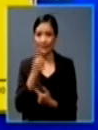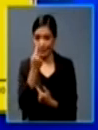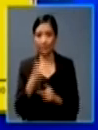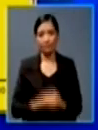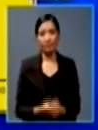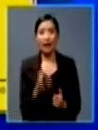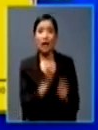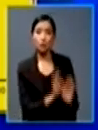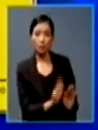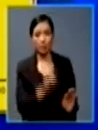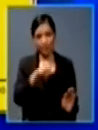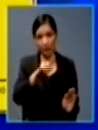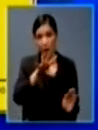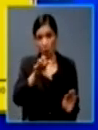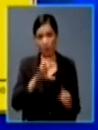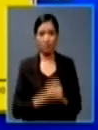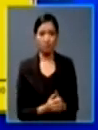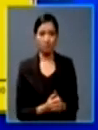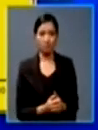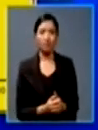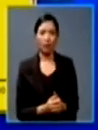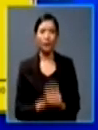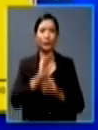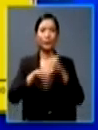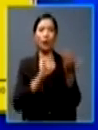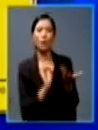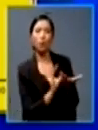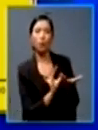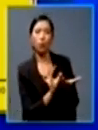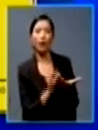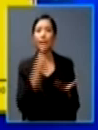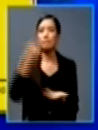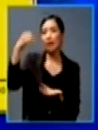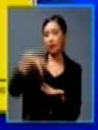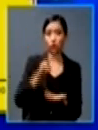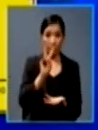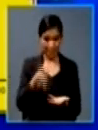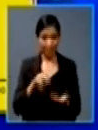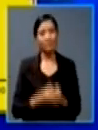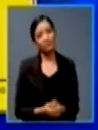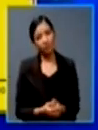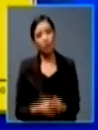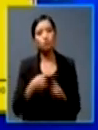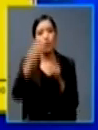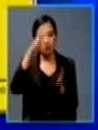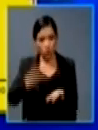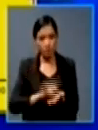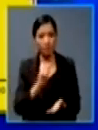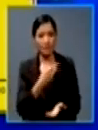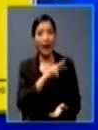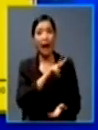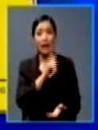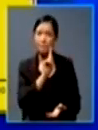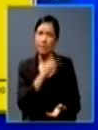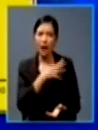รักษาไว้ในยุ้งฉาง 1,500 นะฮะค่าพัฒนาคุณภาพค่าตากค่าอะไรต่างๆ 2,000 นะครับรวมแล้วก็ 1,500 ข้าวหอมมะ